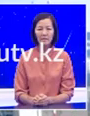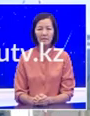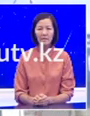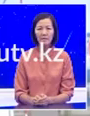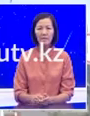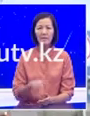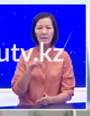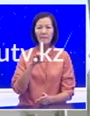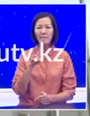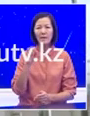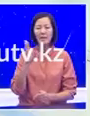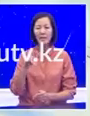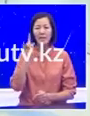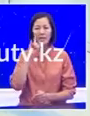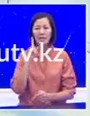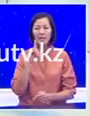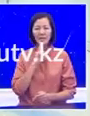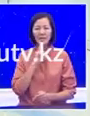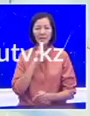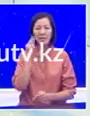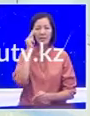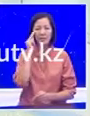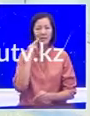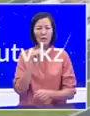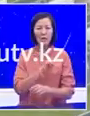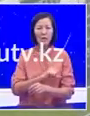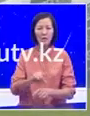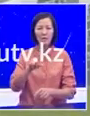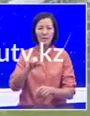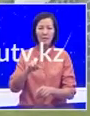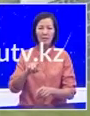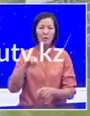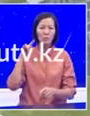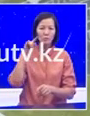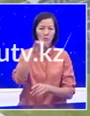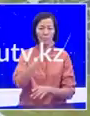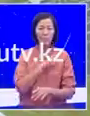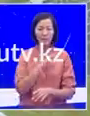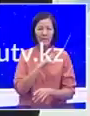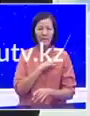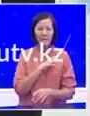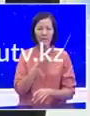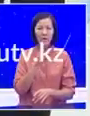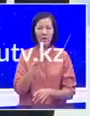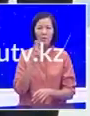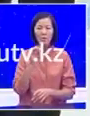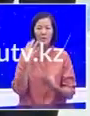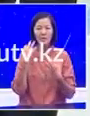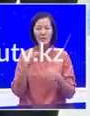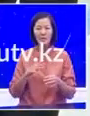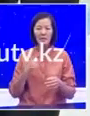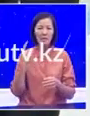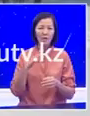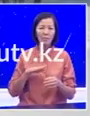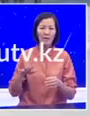Асқар Мамин Қазақстан-Қытай шекарасына да ұшып барды. Нұржолы өткізу пунктінде болды. Қорғас шығыс қақпасы еркін экономикалық аймағын